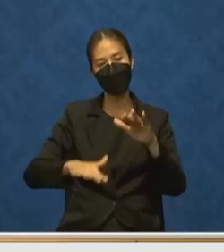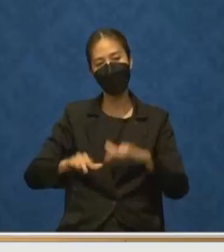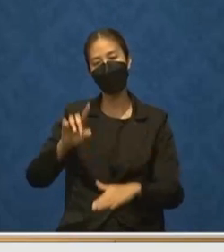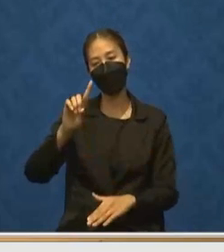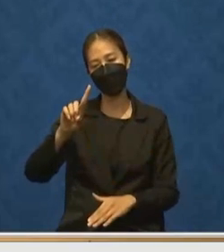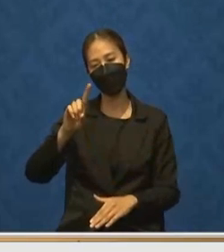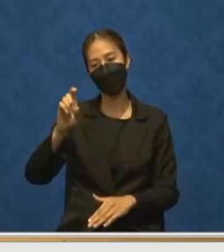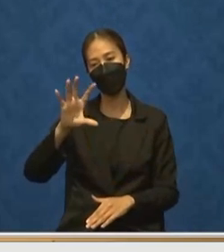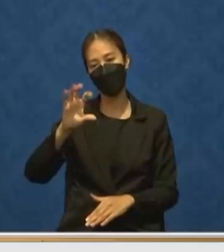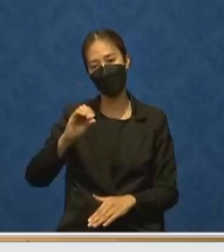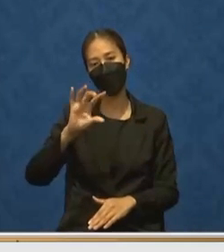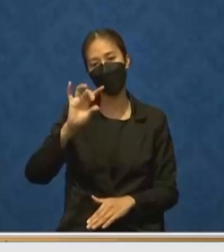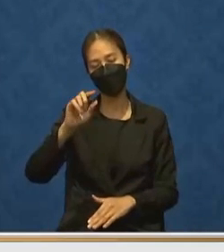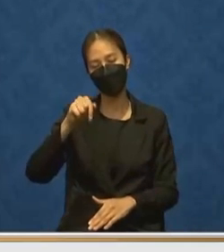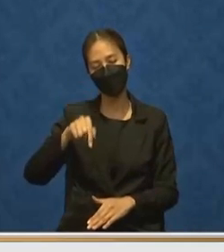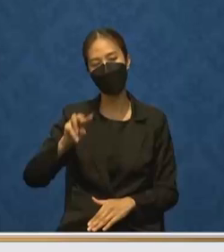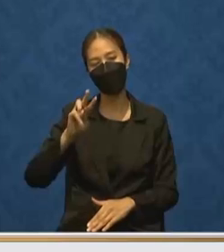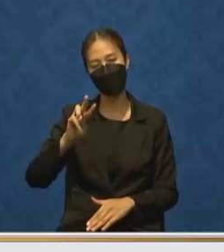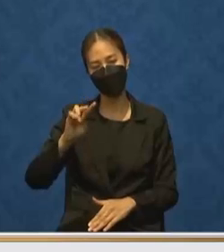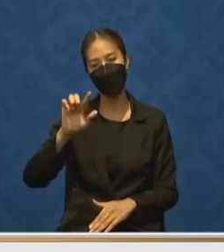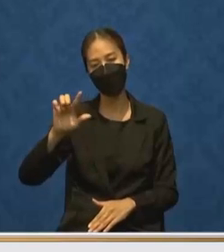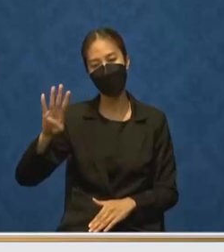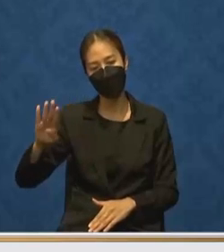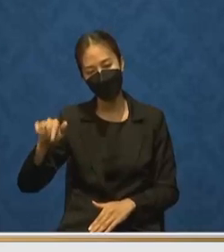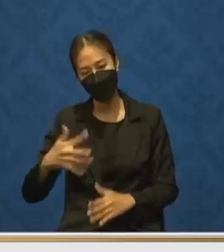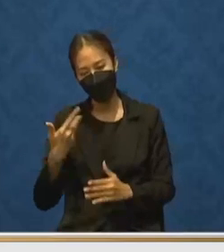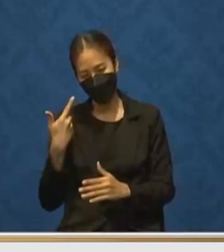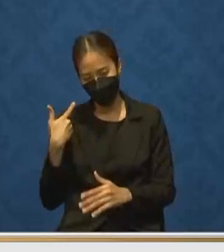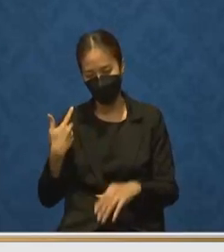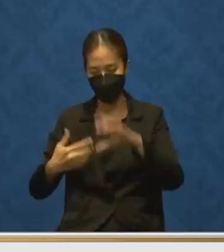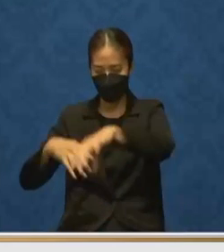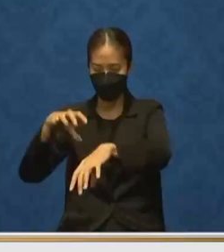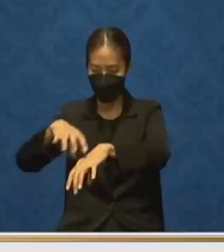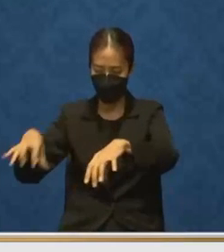158.27 ล้านลูกบาศก์เมตรมีพื้นที่รับประโยชน์จากแหล่งน้ำเพิ่มขึ้น